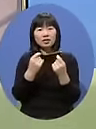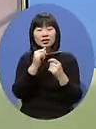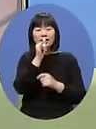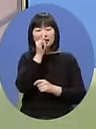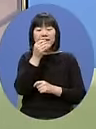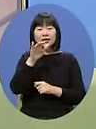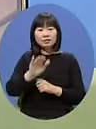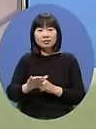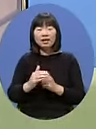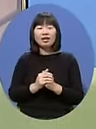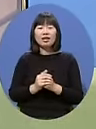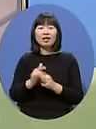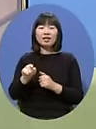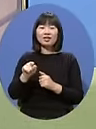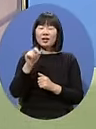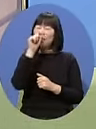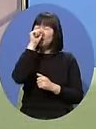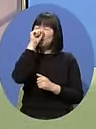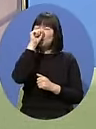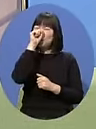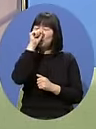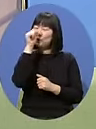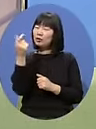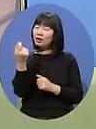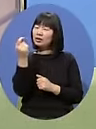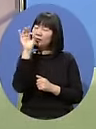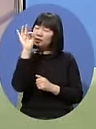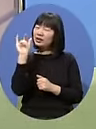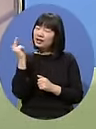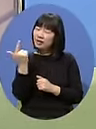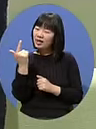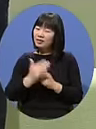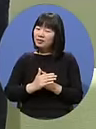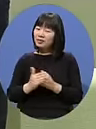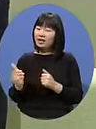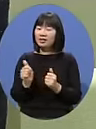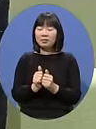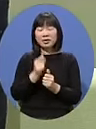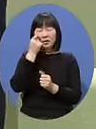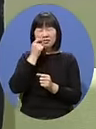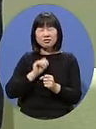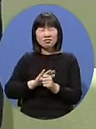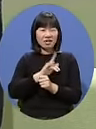하는데 이게 이렇게 좋은 것 같지는 않습니다. 그래서 참 남자들이 불쌍하다라는